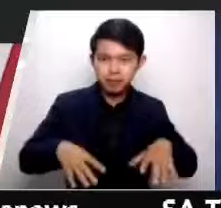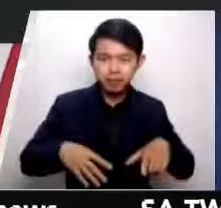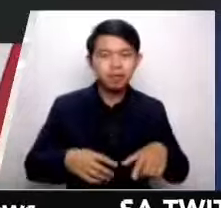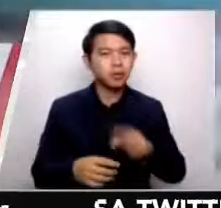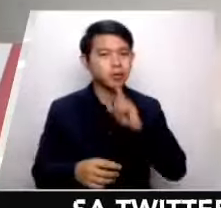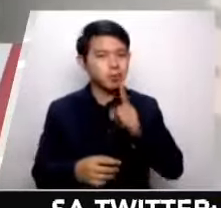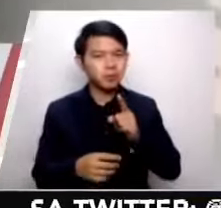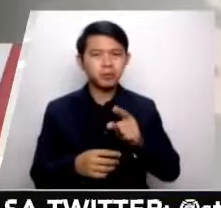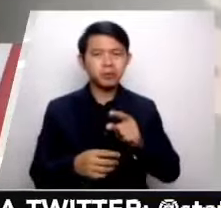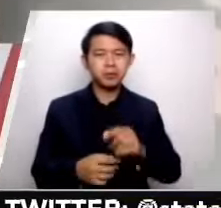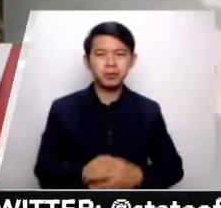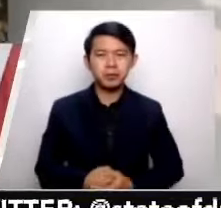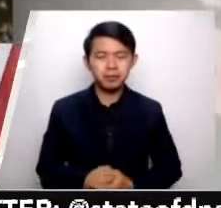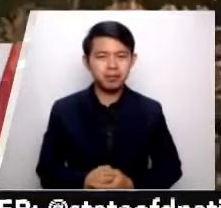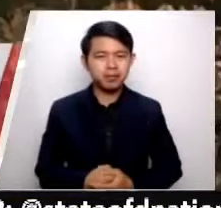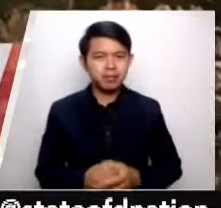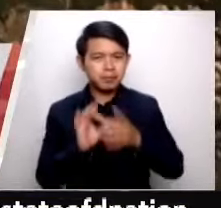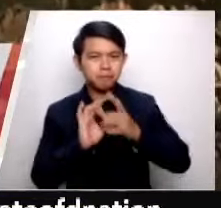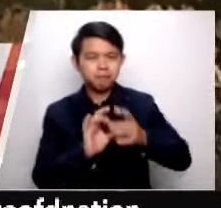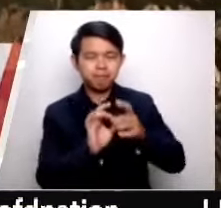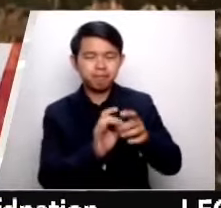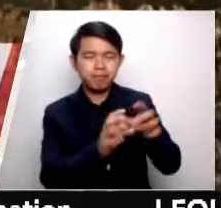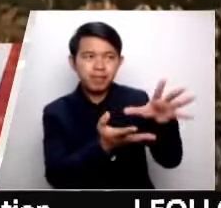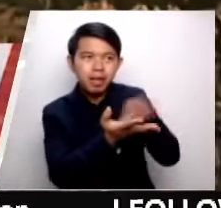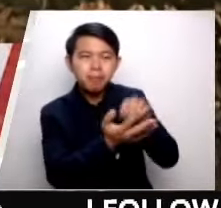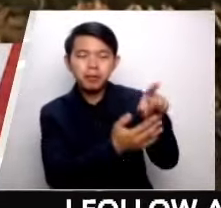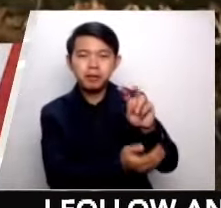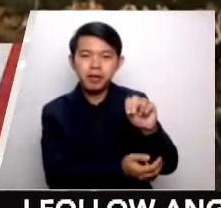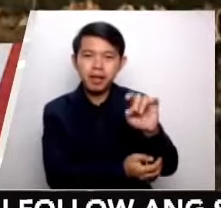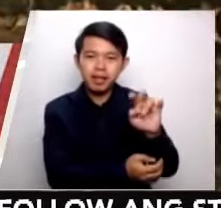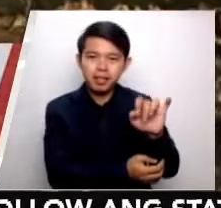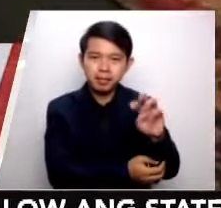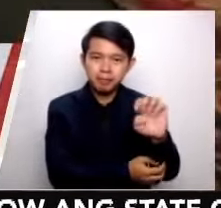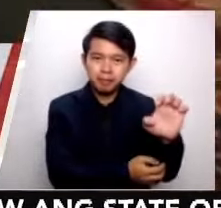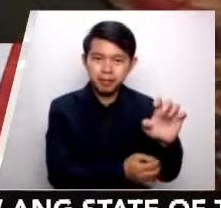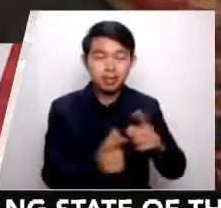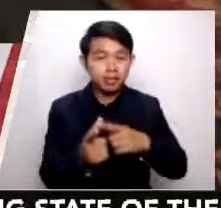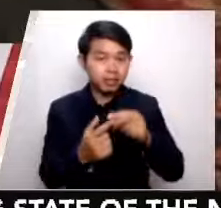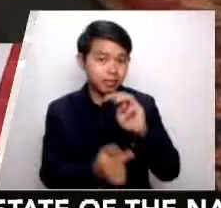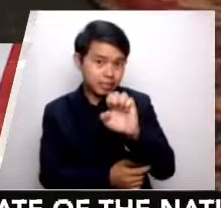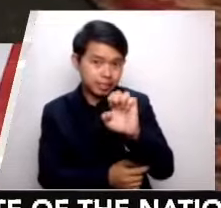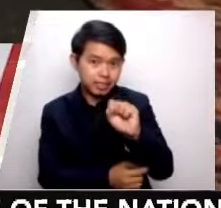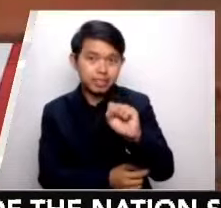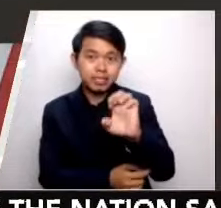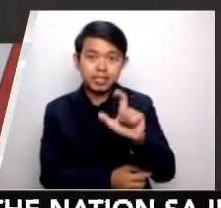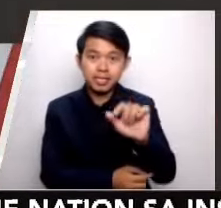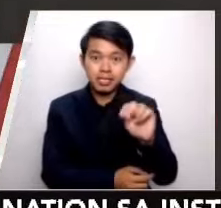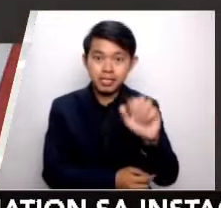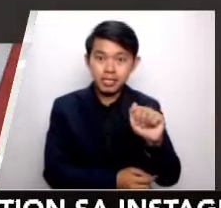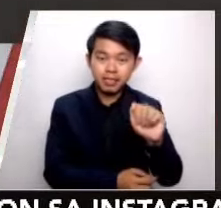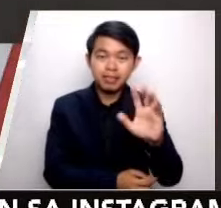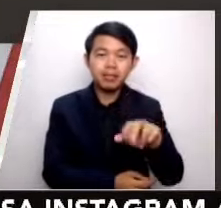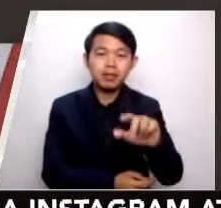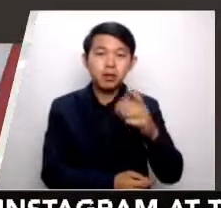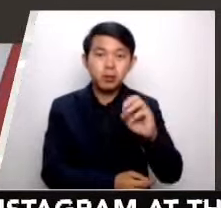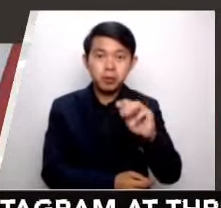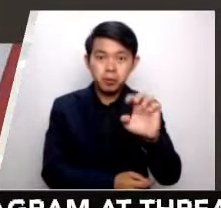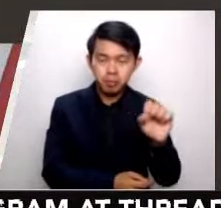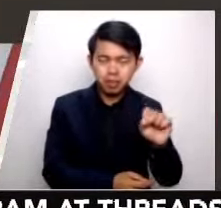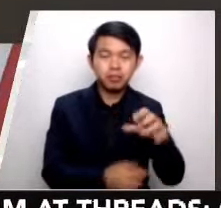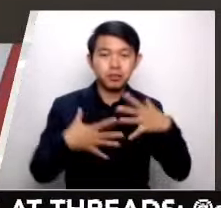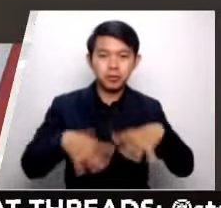movie. Dressed up as Alice in Wonderland naman si Selena Gomez at ang kanyang boyfriend. Wicked Witch of the West